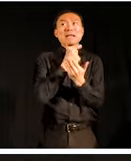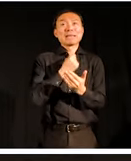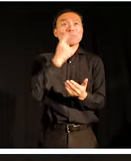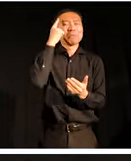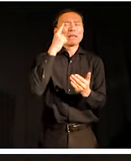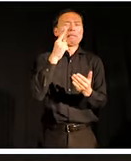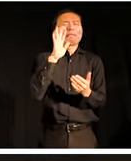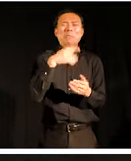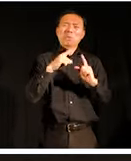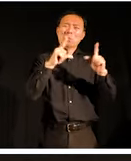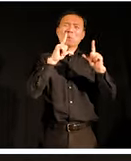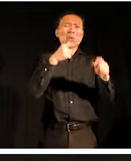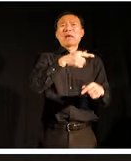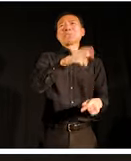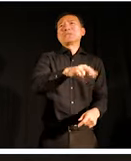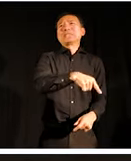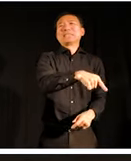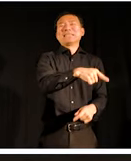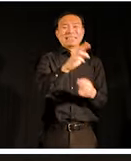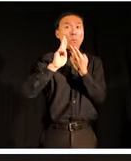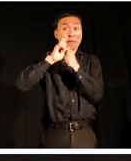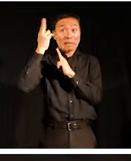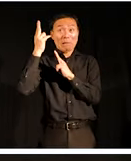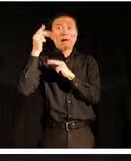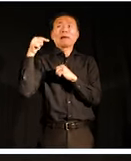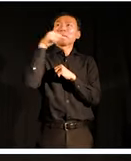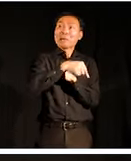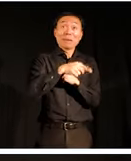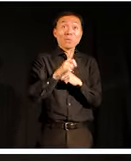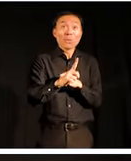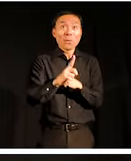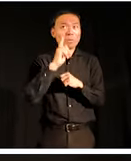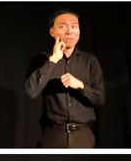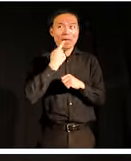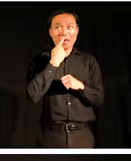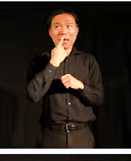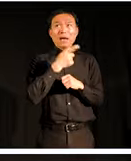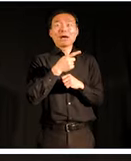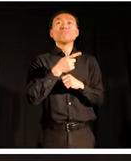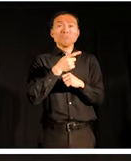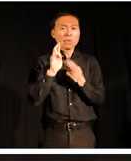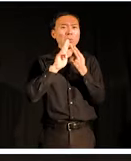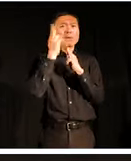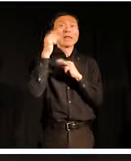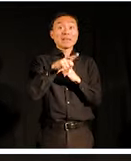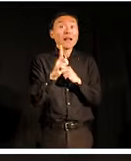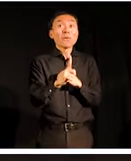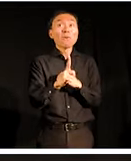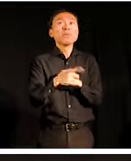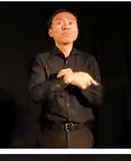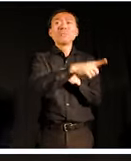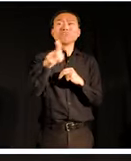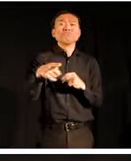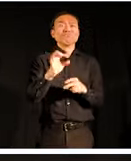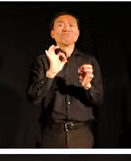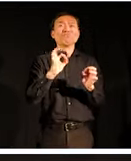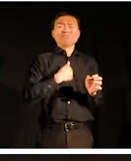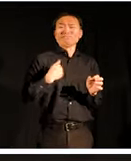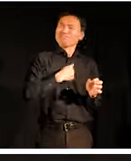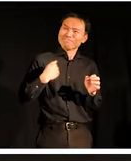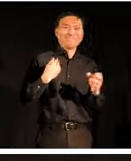ましたで沖縄で歌手になれるかなでもあそこにやっぱりみな言うのよなんくるないさ頑張りねさいて言ってね